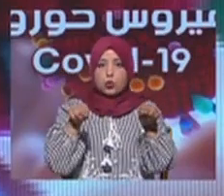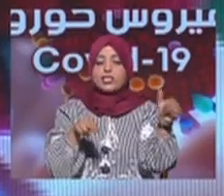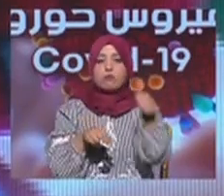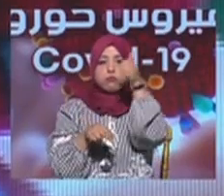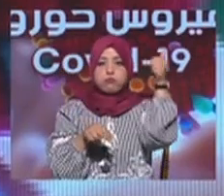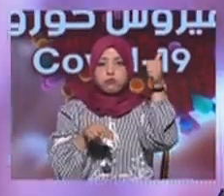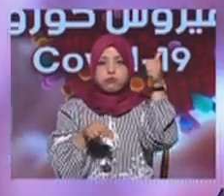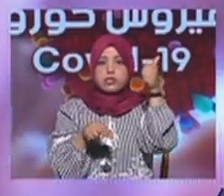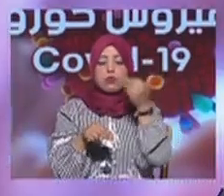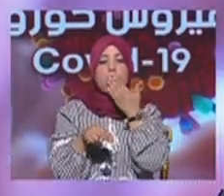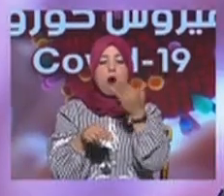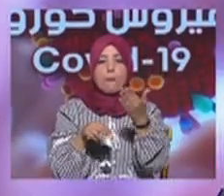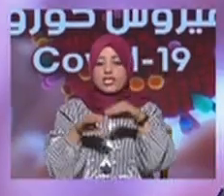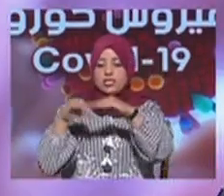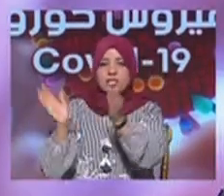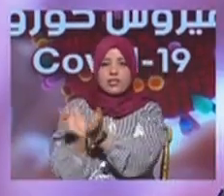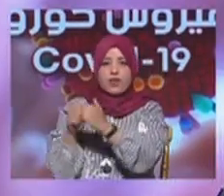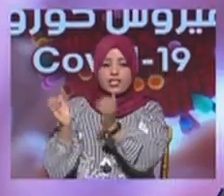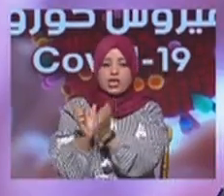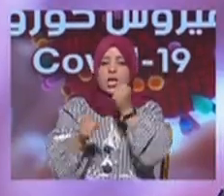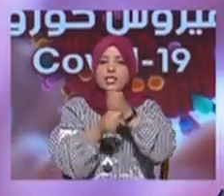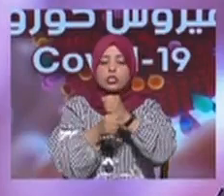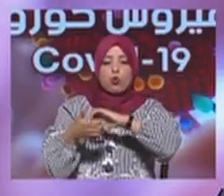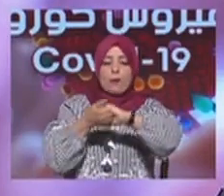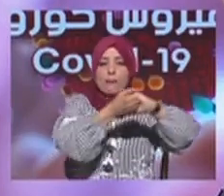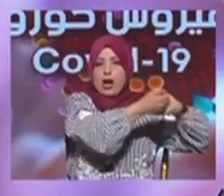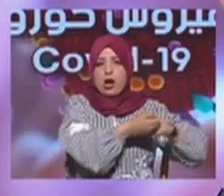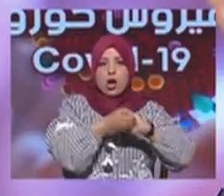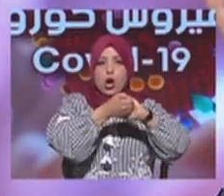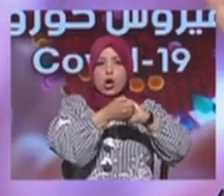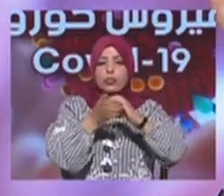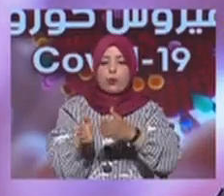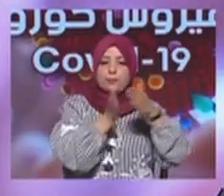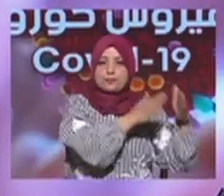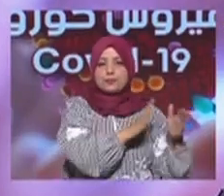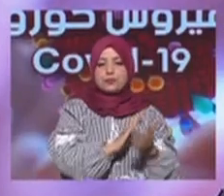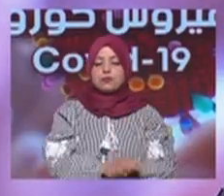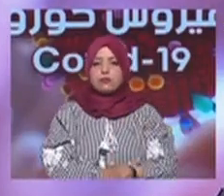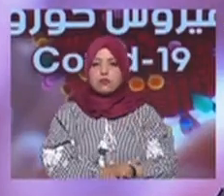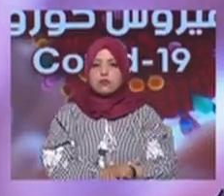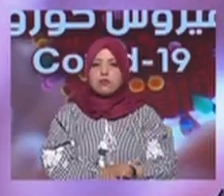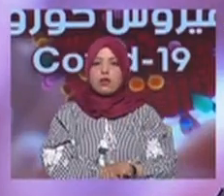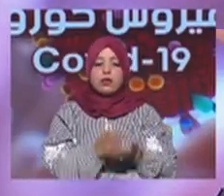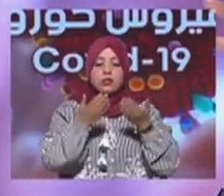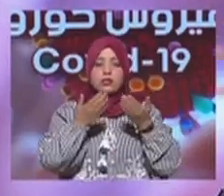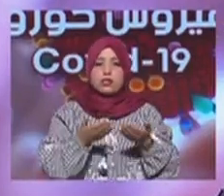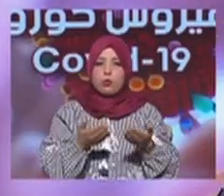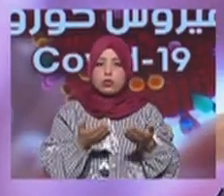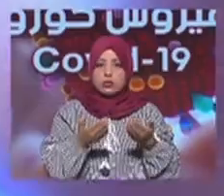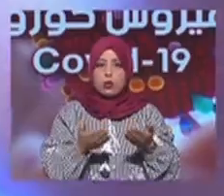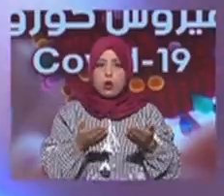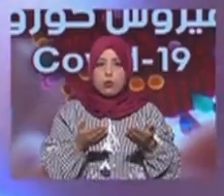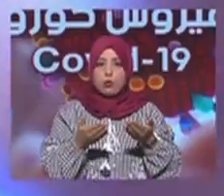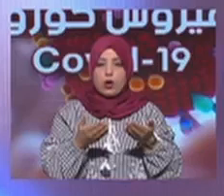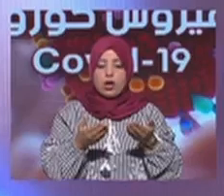يعطيكم الصحة ويعطي الصحة لكل الفريق اللي يشتغل معك. كي نقولوا سيكونساج بارسييل، الكلها تتحدث في فرنسا وفي الشين، تحدثوا على